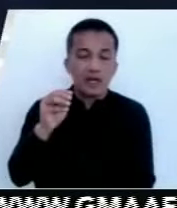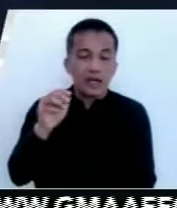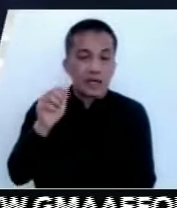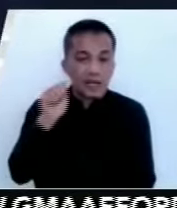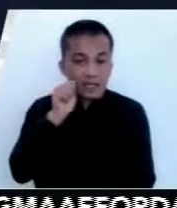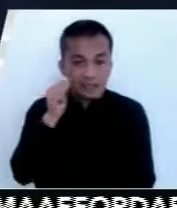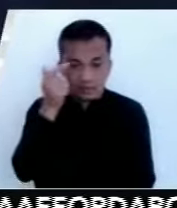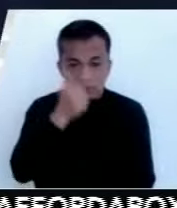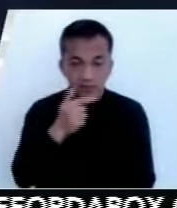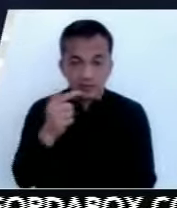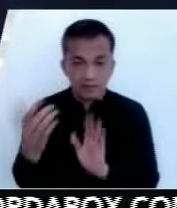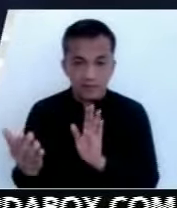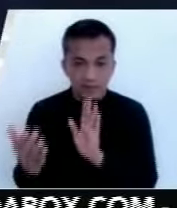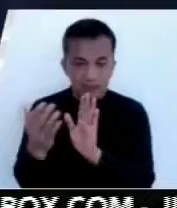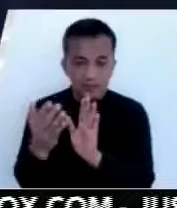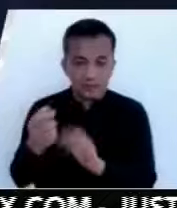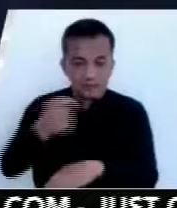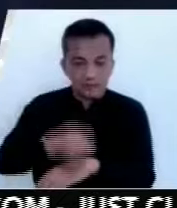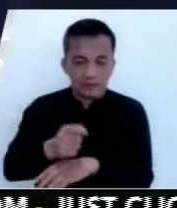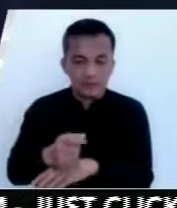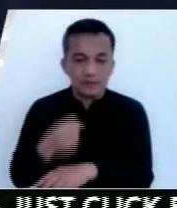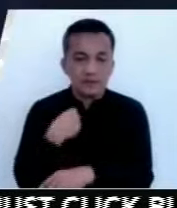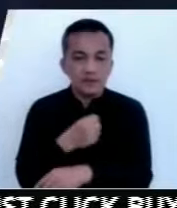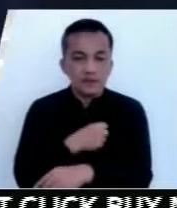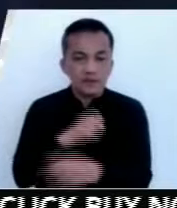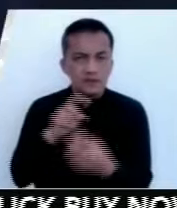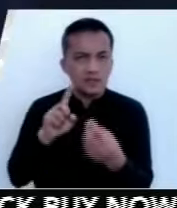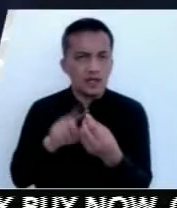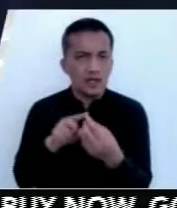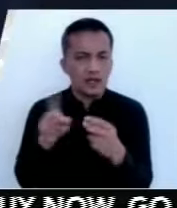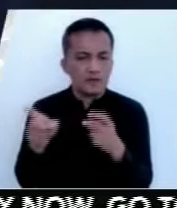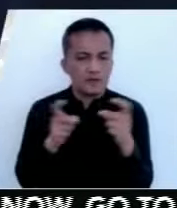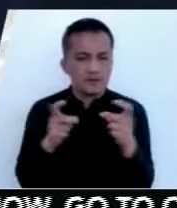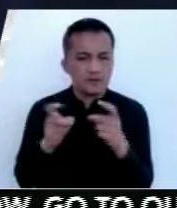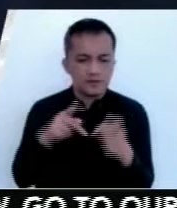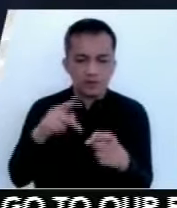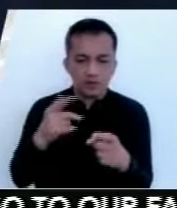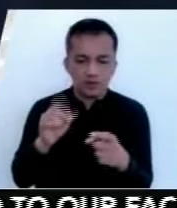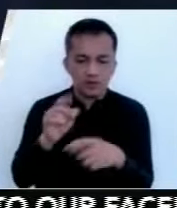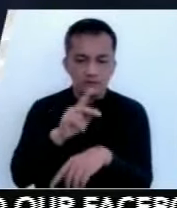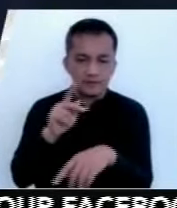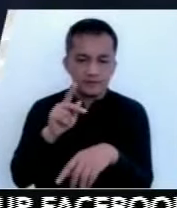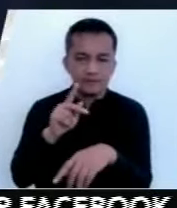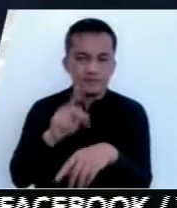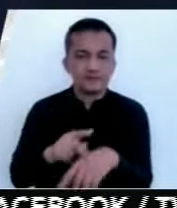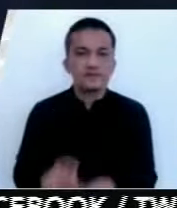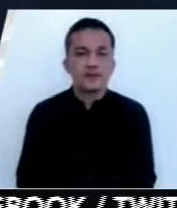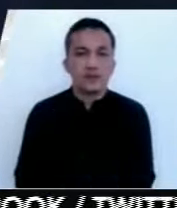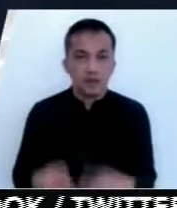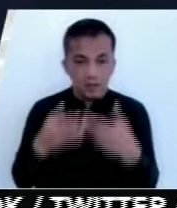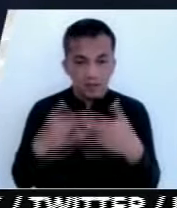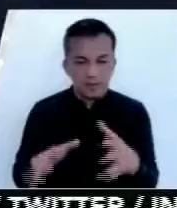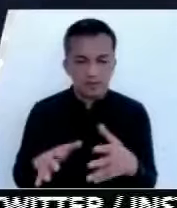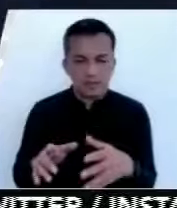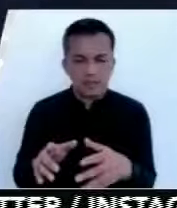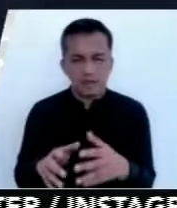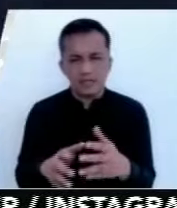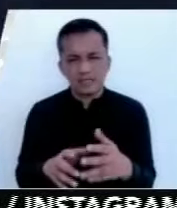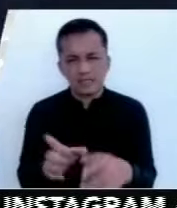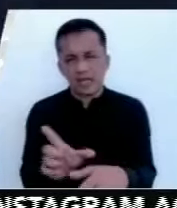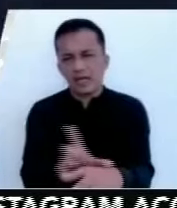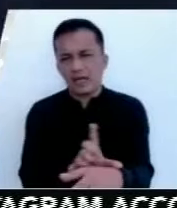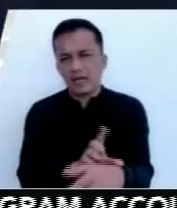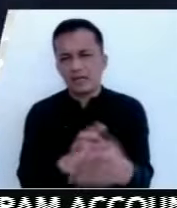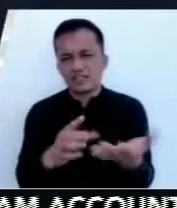pagharap sa pagdinig ng senado ukol sa operasyon ng mga Pogo sa bansa pero matapos ang mahabang usapan ang